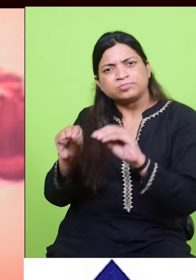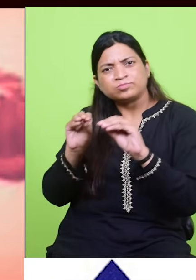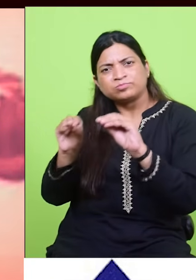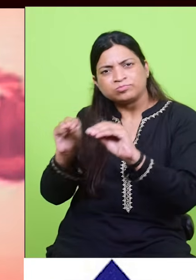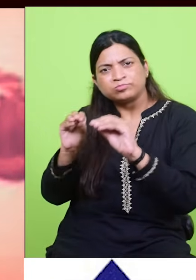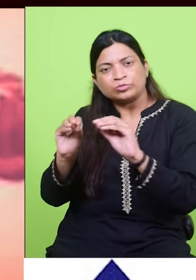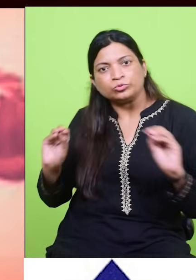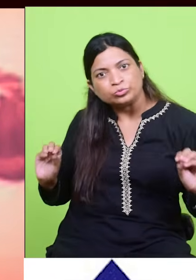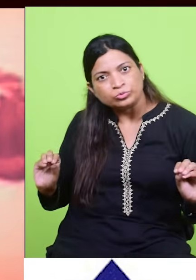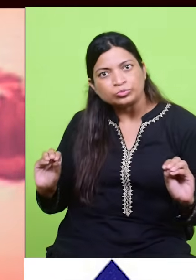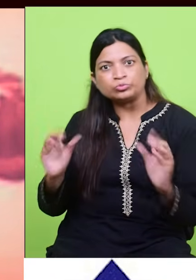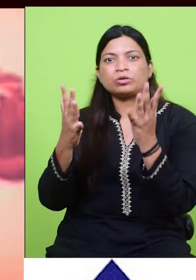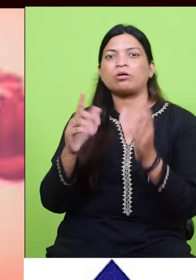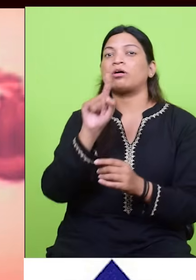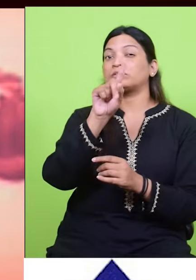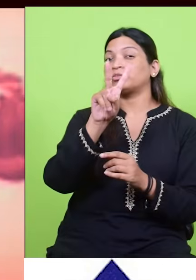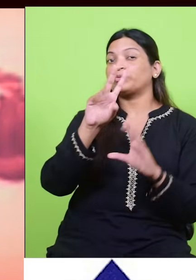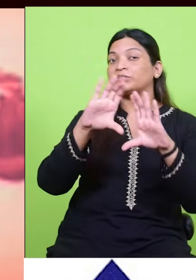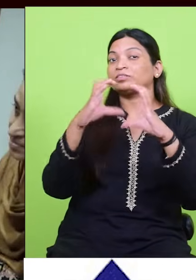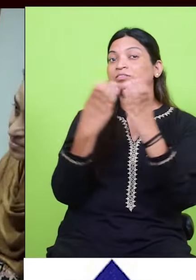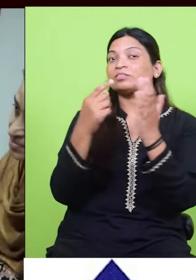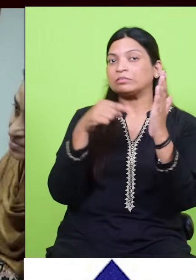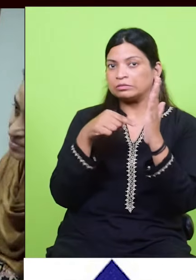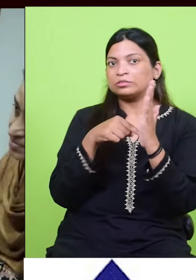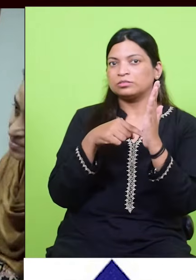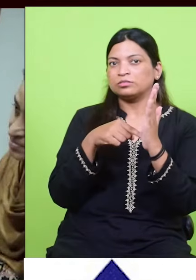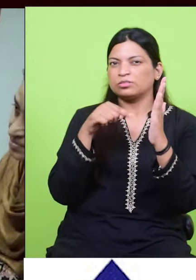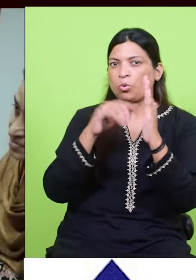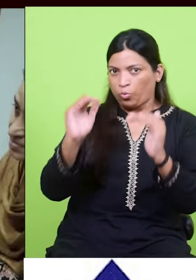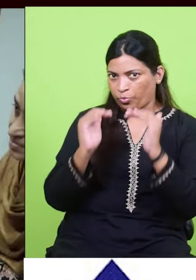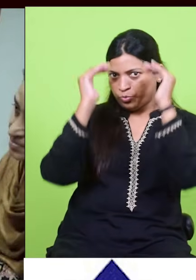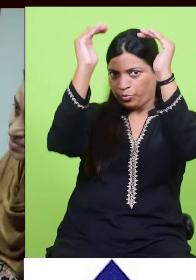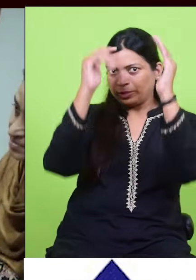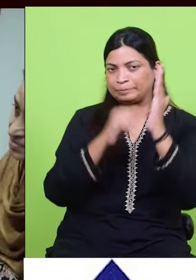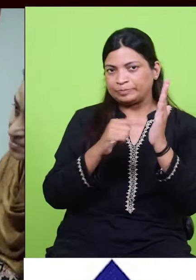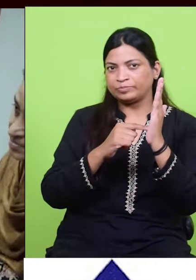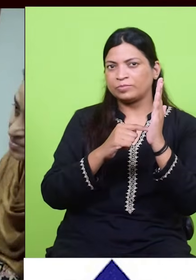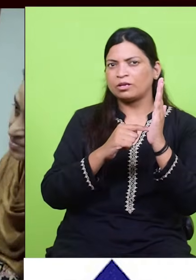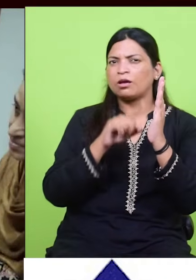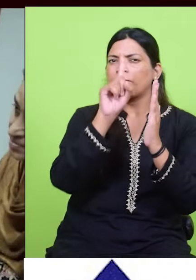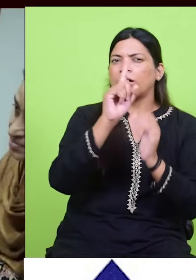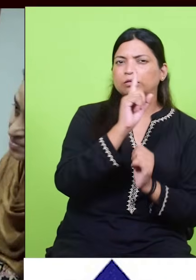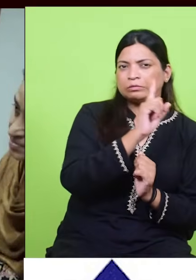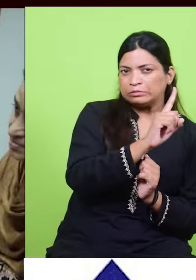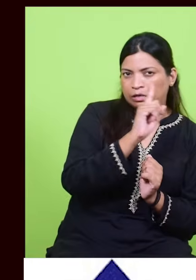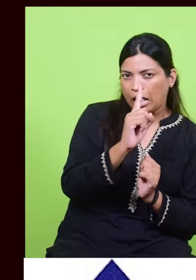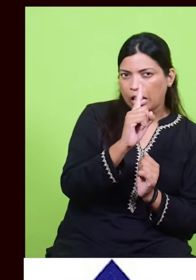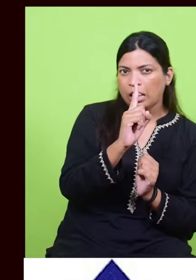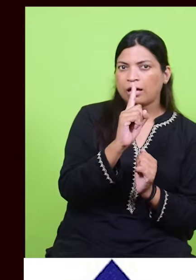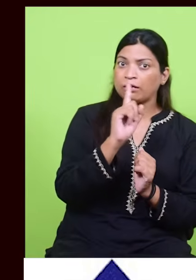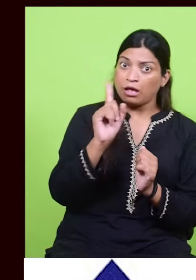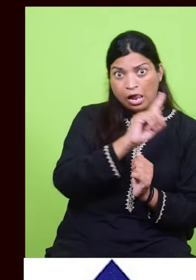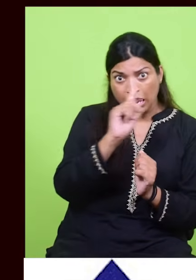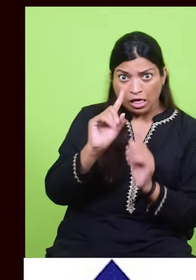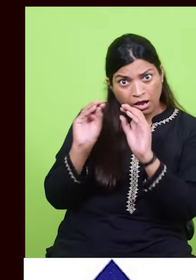करा। और जनरली 11th 12th के सब्जेक्ट एक को रिलेटेड रहते हैं, मतलब उसमें एक नेक्स्ट लेवल जाता है, 12th थोड़ा सा हायर रहता है। तो हमने